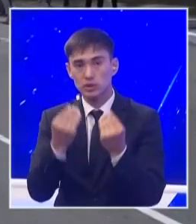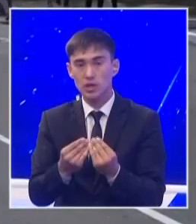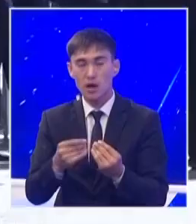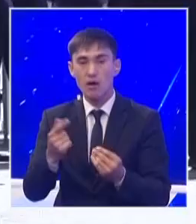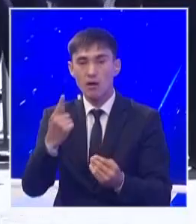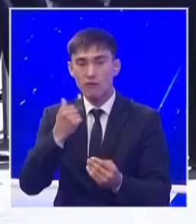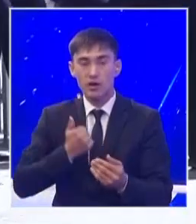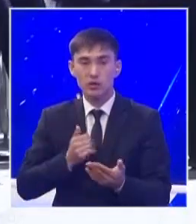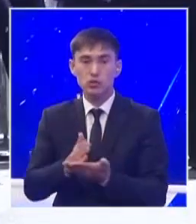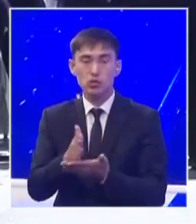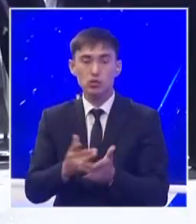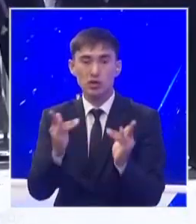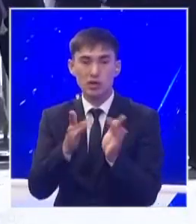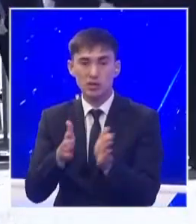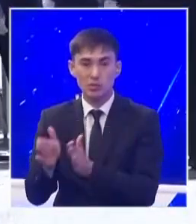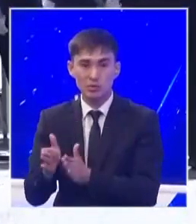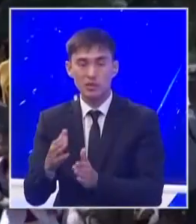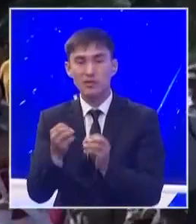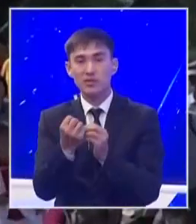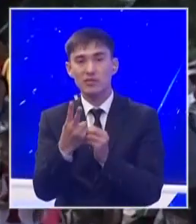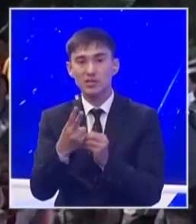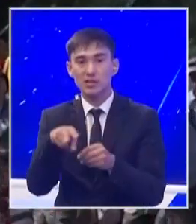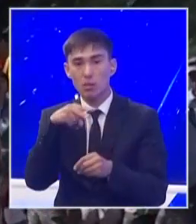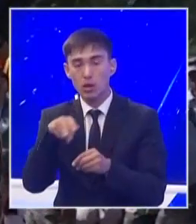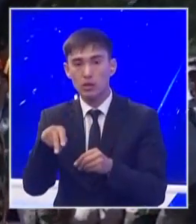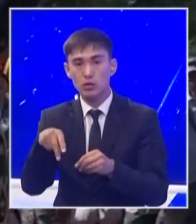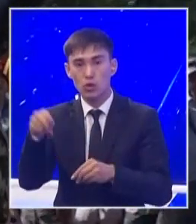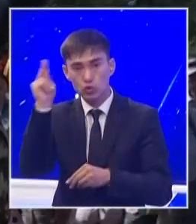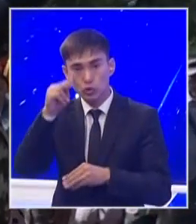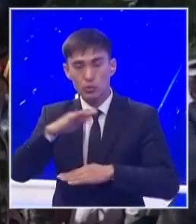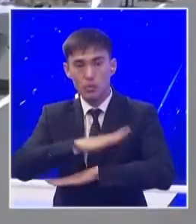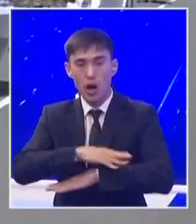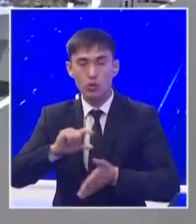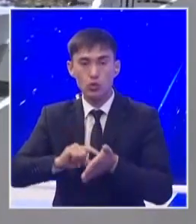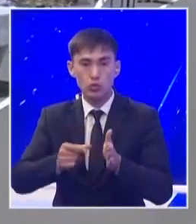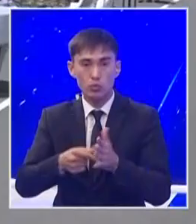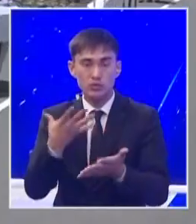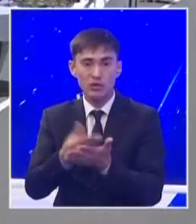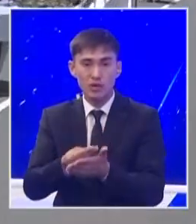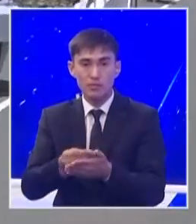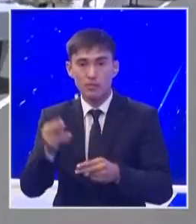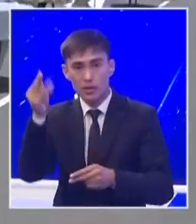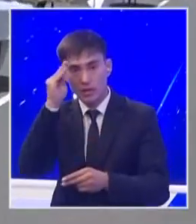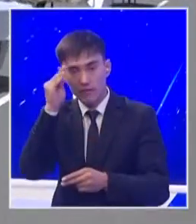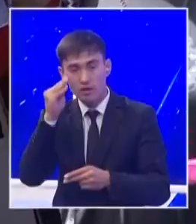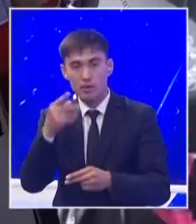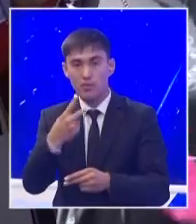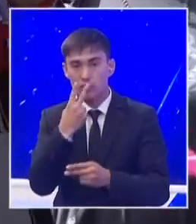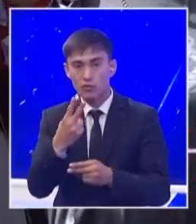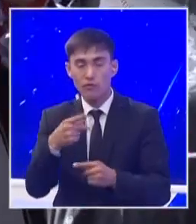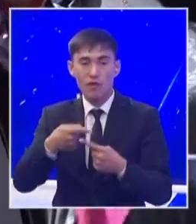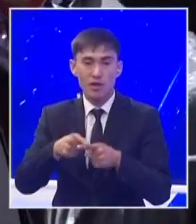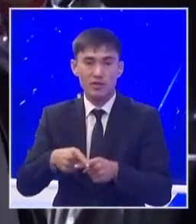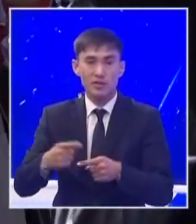военнослужащих, казармами и 12 лабораторно-учебными аудиториями. Свои отработанные навыки на вооружении и